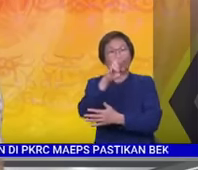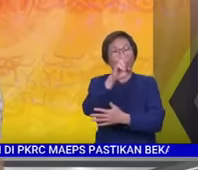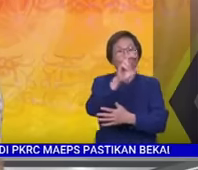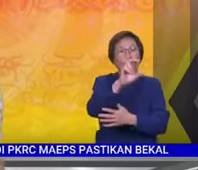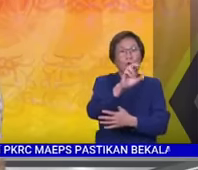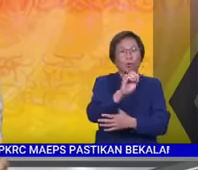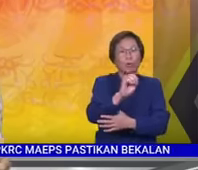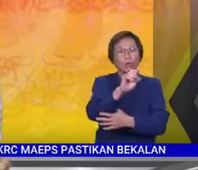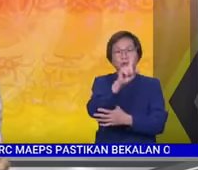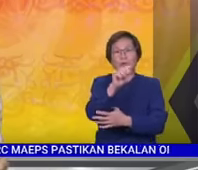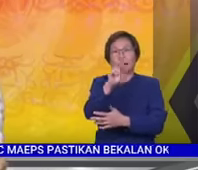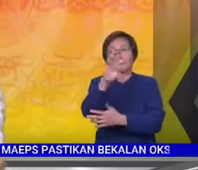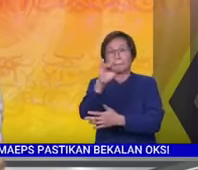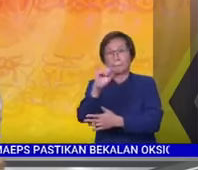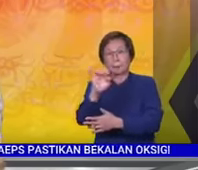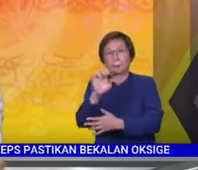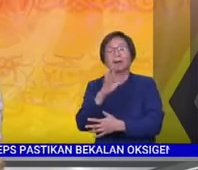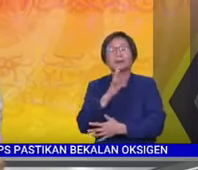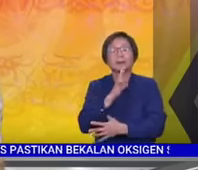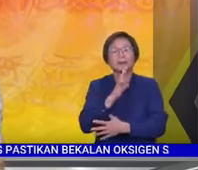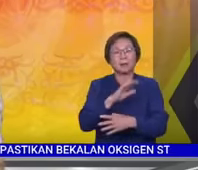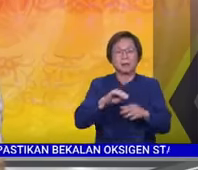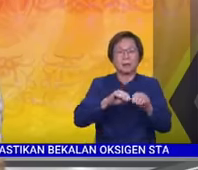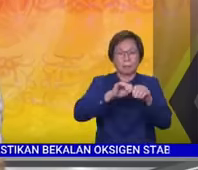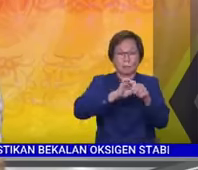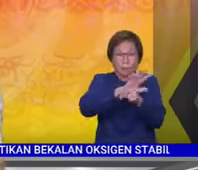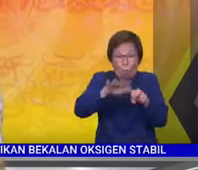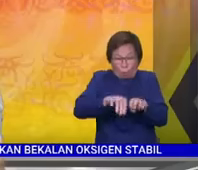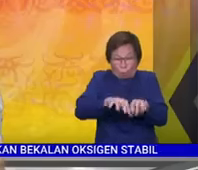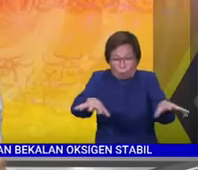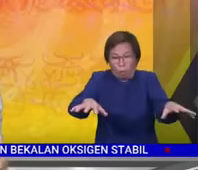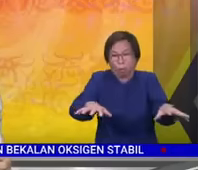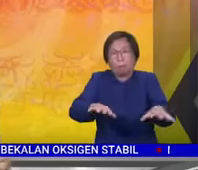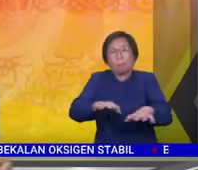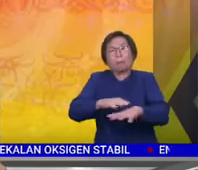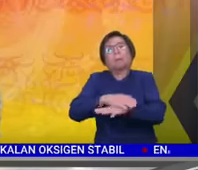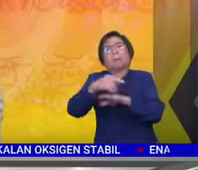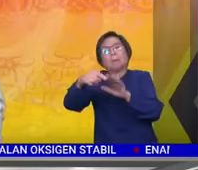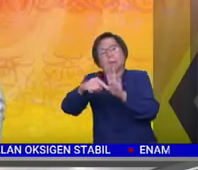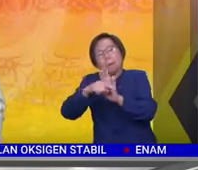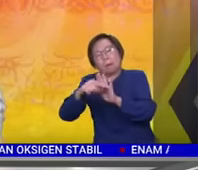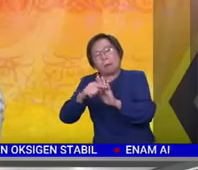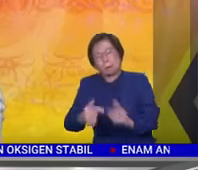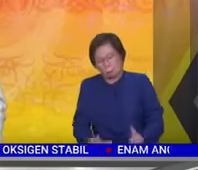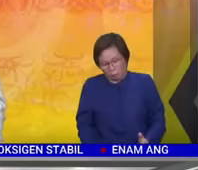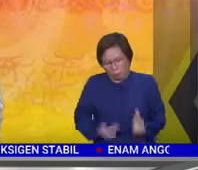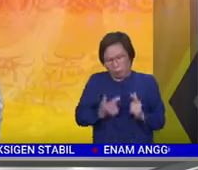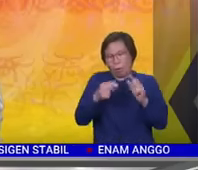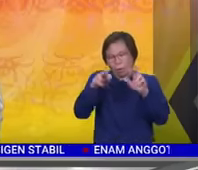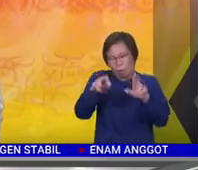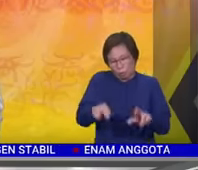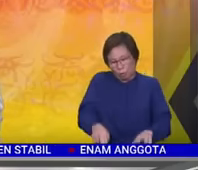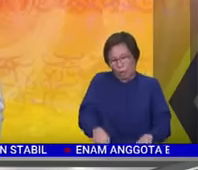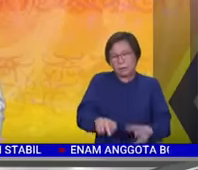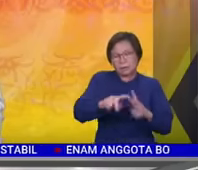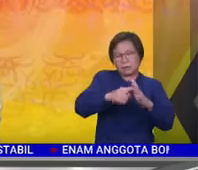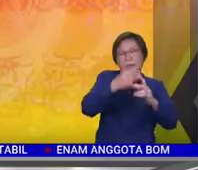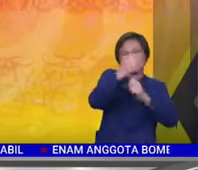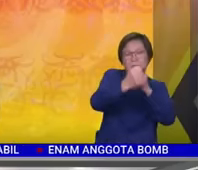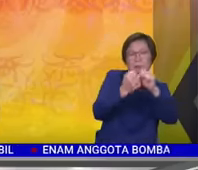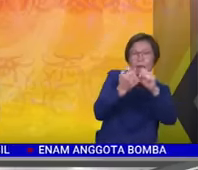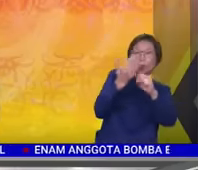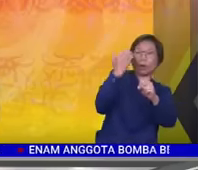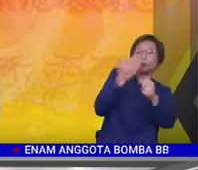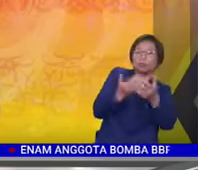Malik berkata penularan kau bismaba setelah memberi impak dari psycho kepada Sosio kehidupan normal rakyat sejak tahun lalu